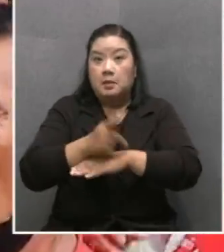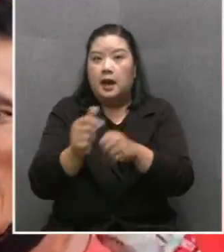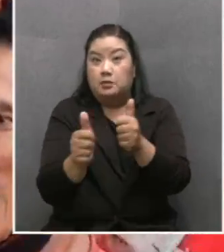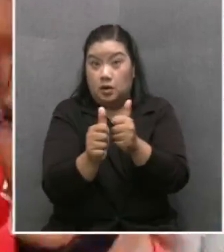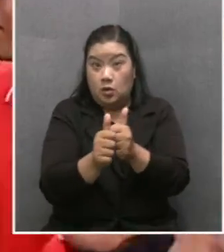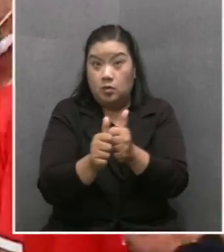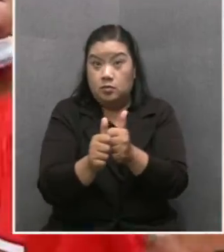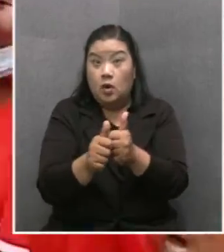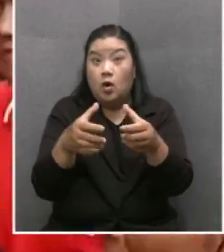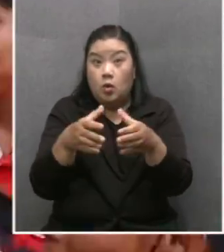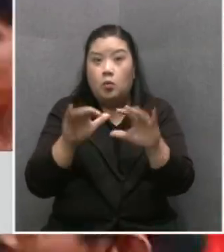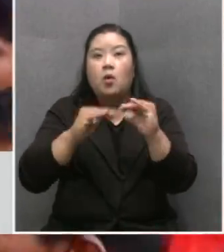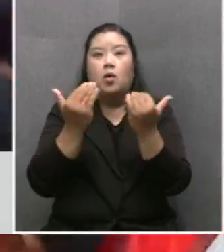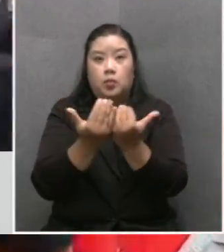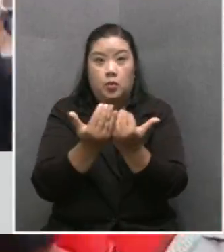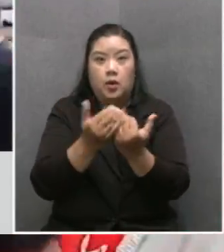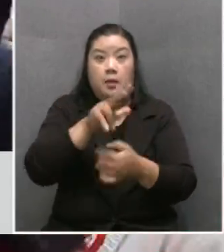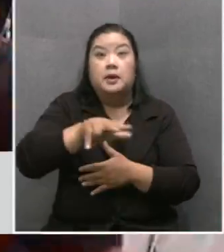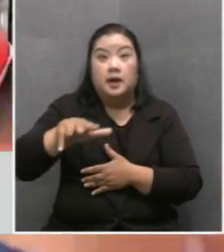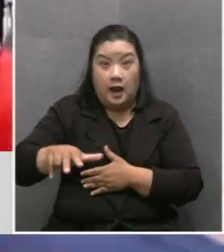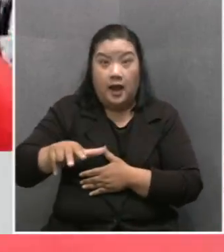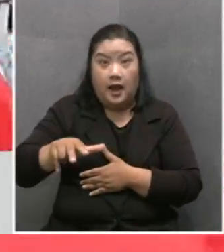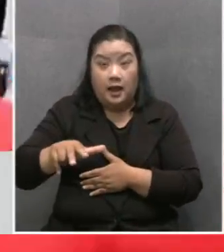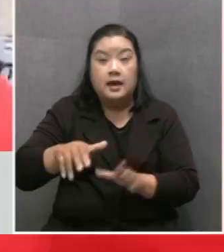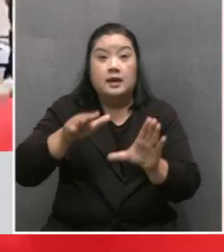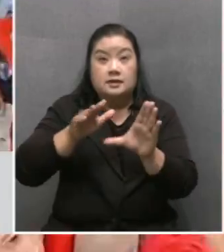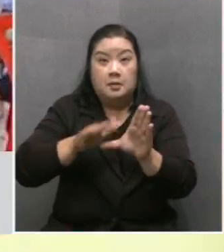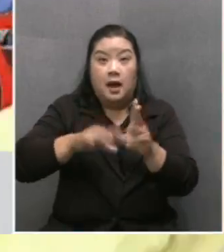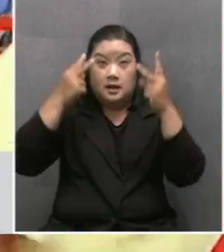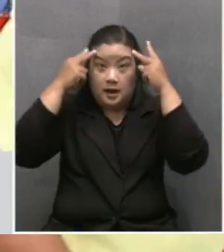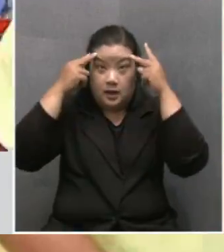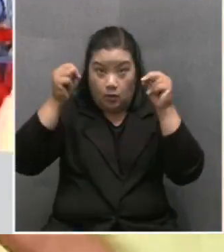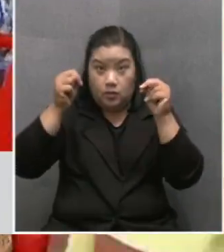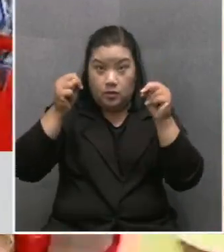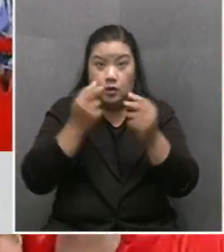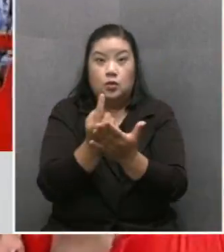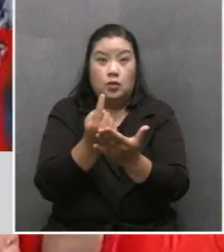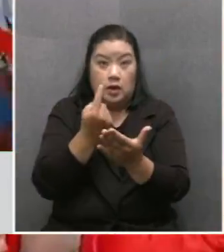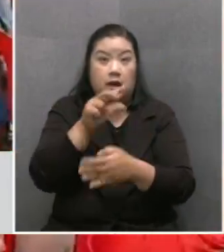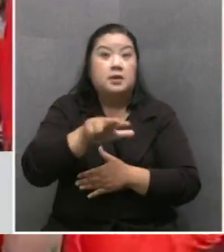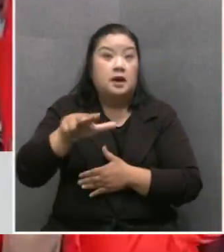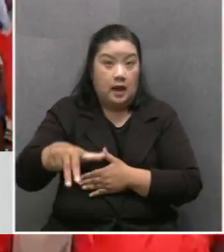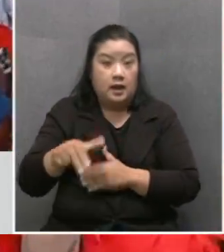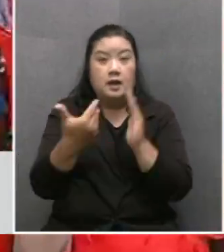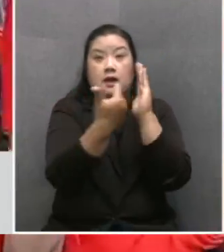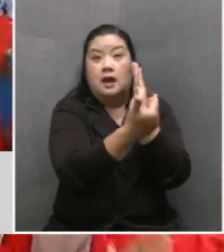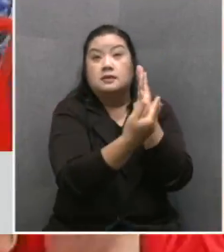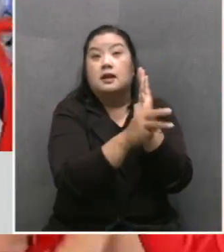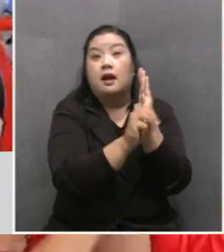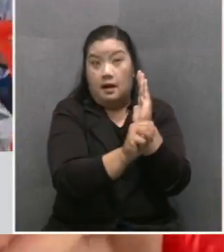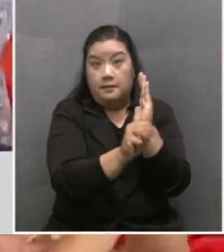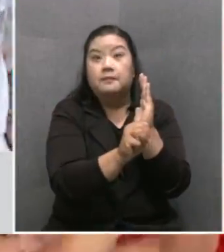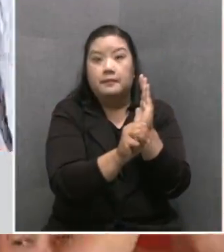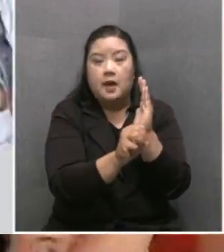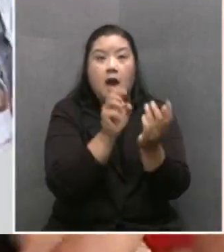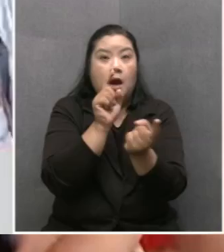หน้าครอบครัวเพื่อไทยและแคนดิเดตนายกรัฐมนตรีเพื่อไทยลงพื้นที่มหาสารคามครับปราศัยท่ามกลางประชาชน